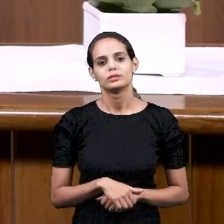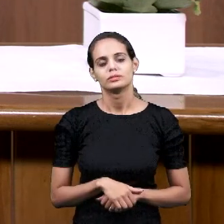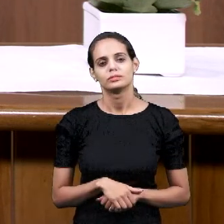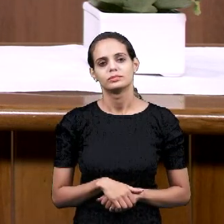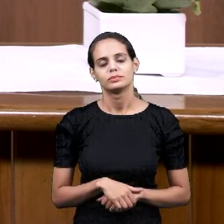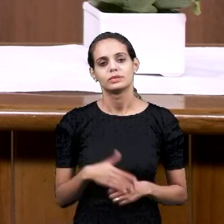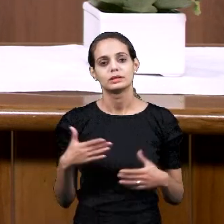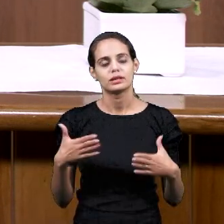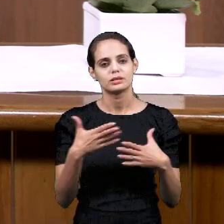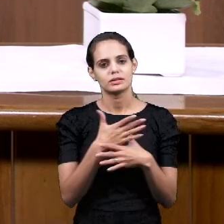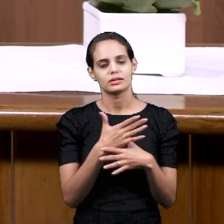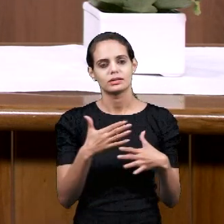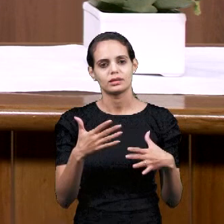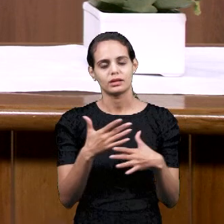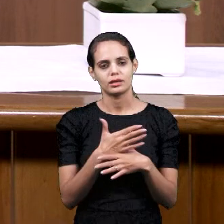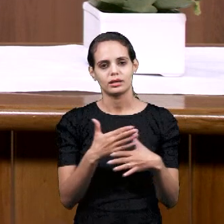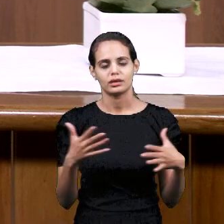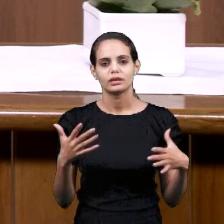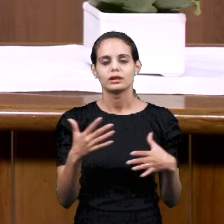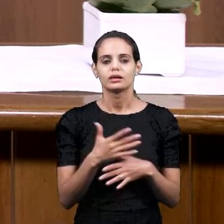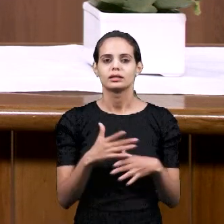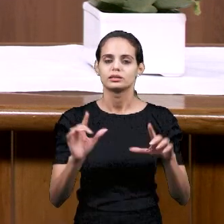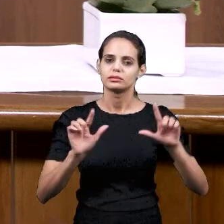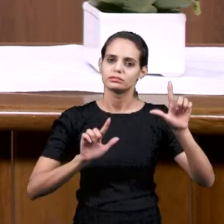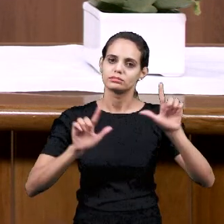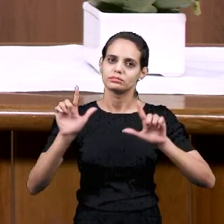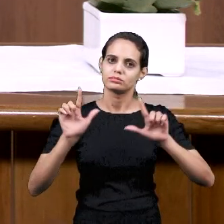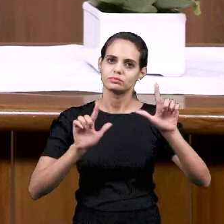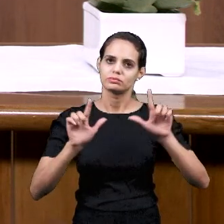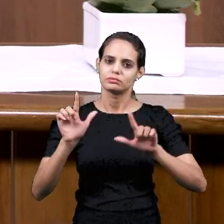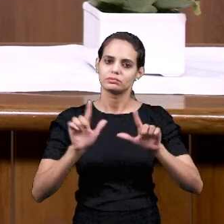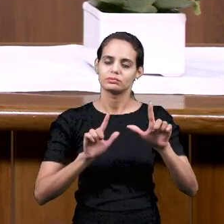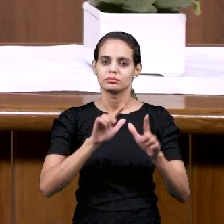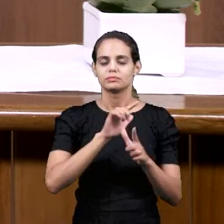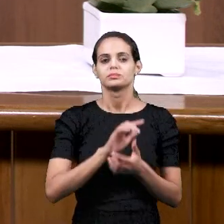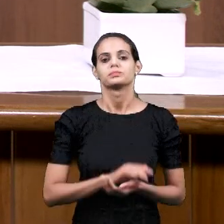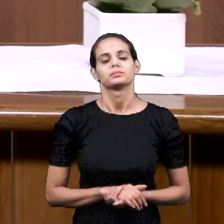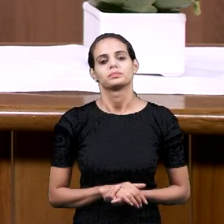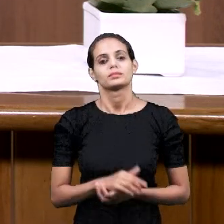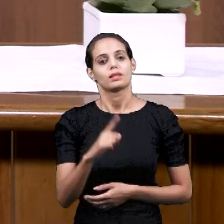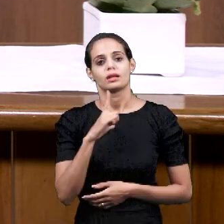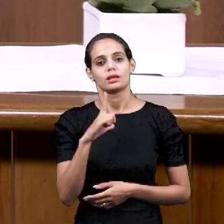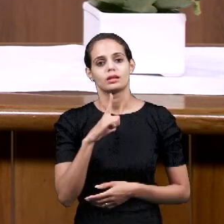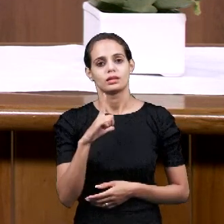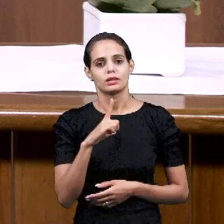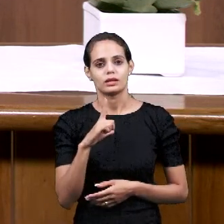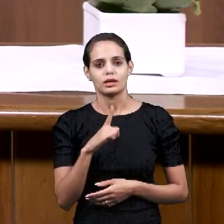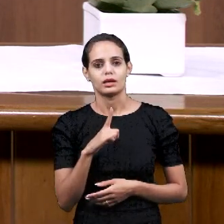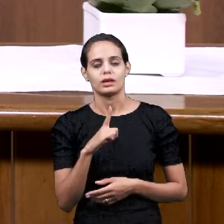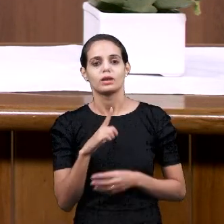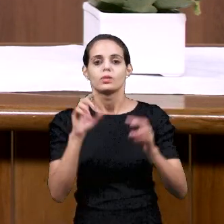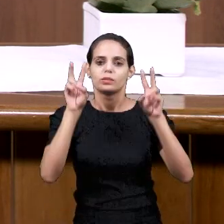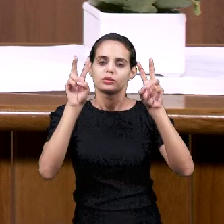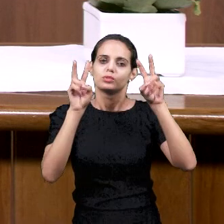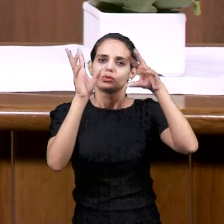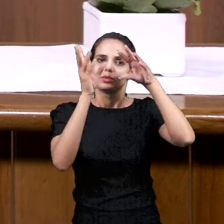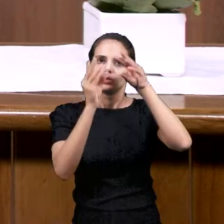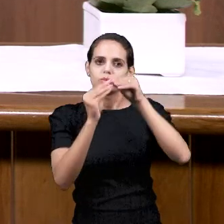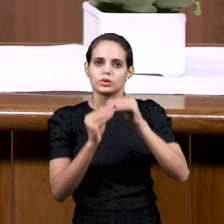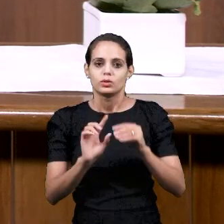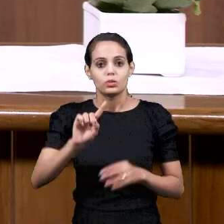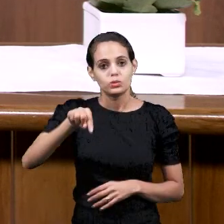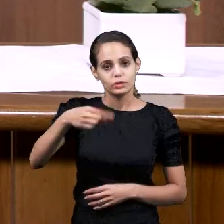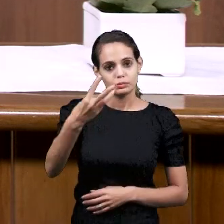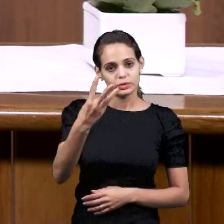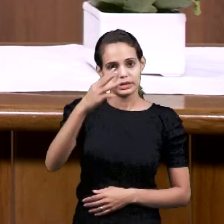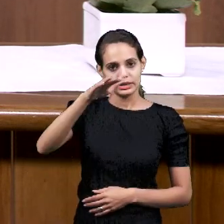dans les villes qui reçoivent le signal de ces chaînes de télé. Après, à 15h, nous avons une transmission